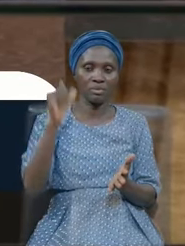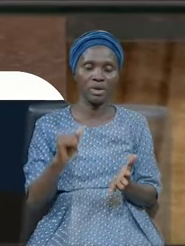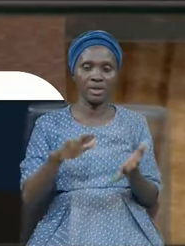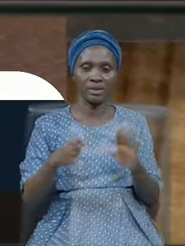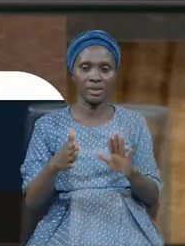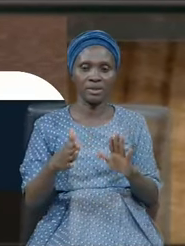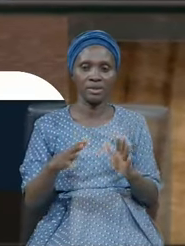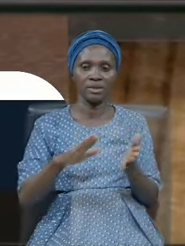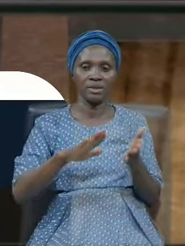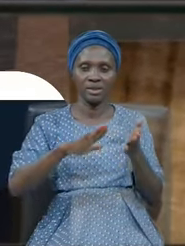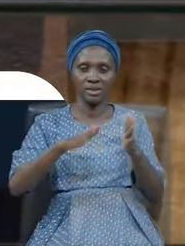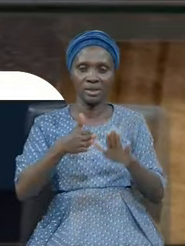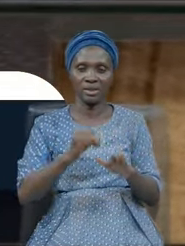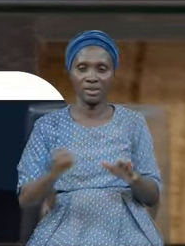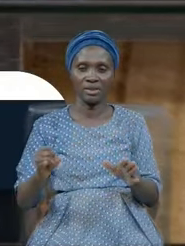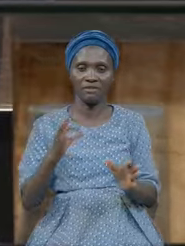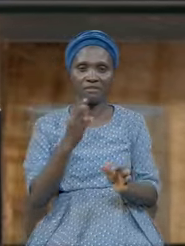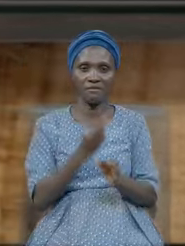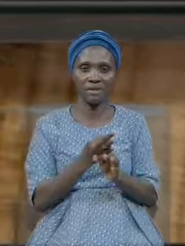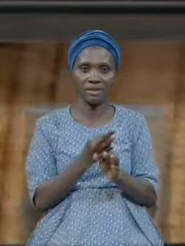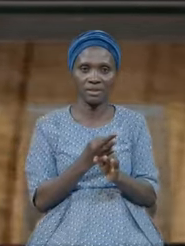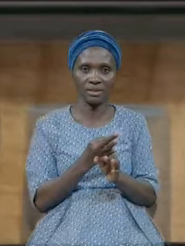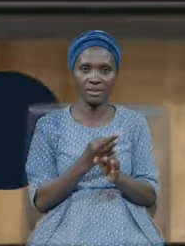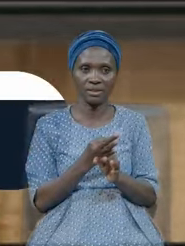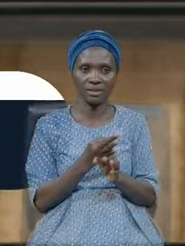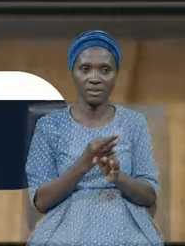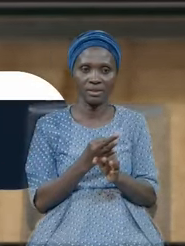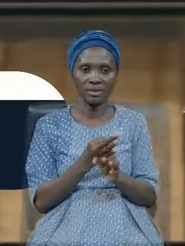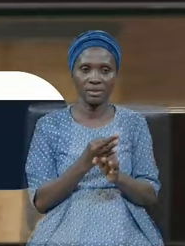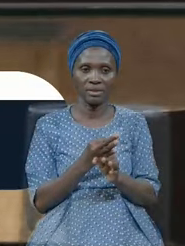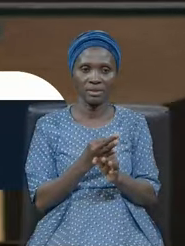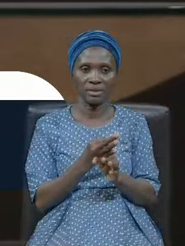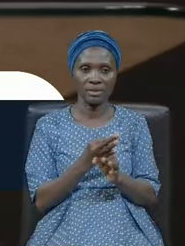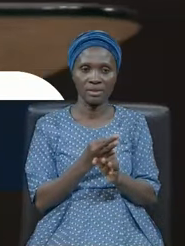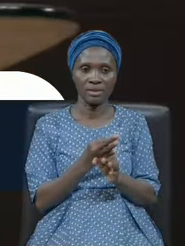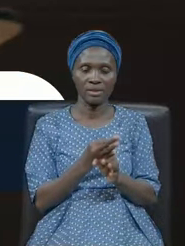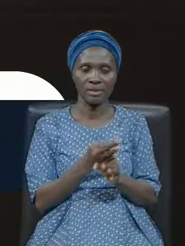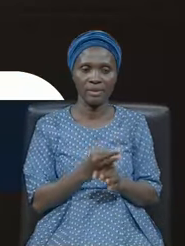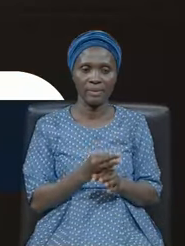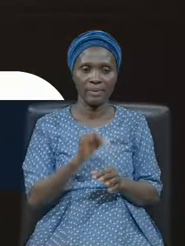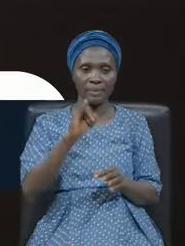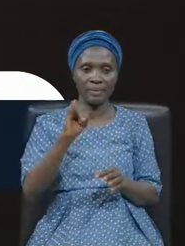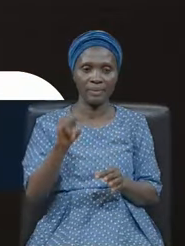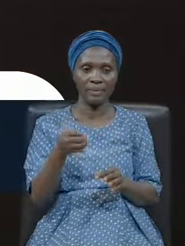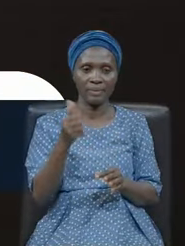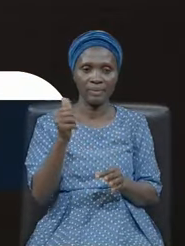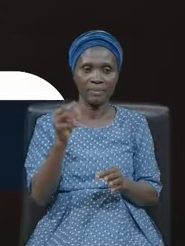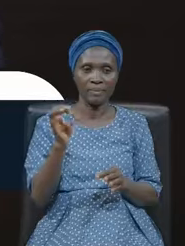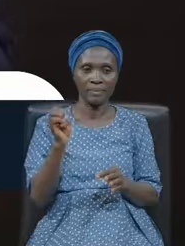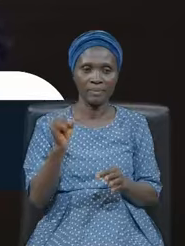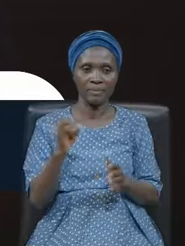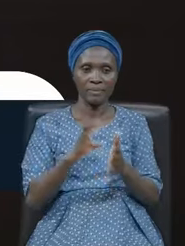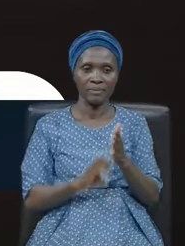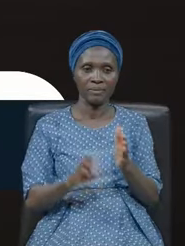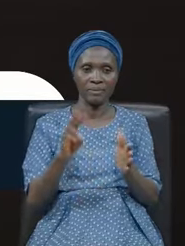morte et assoudissante nous allons à Jacques